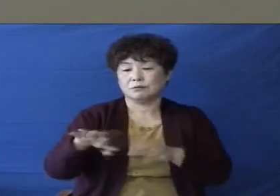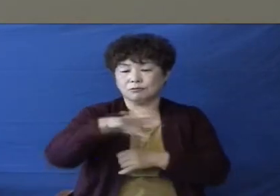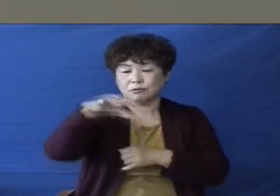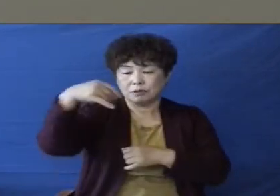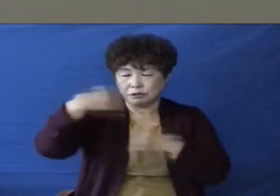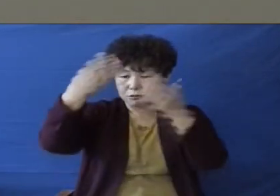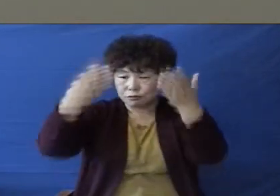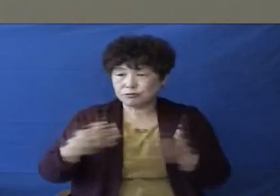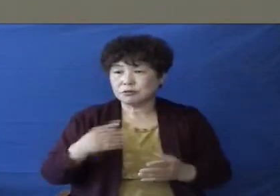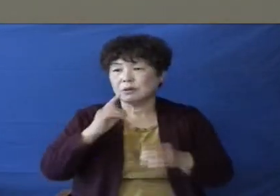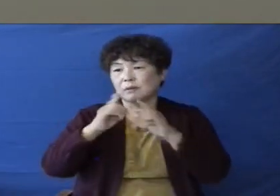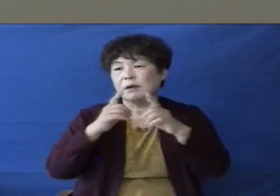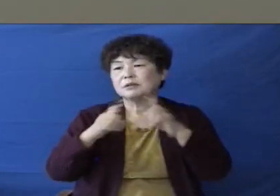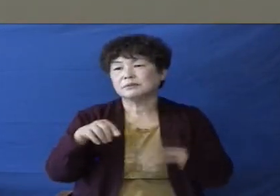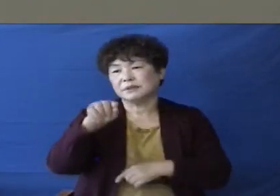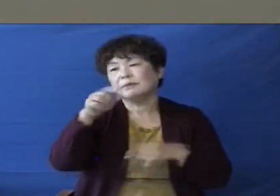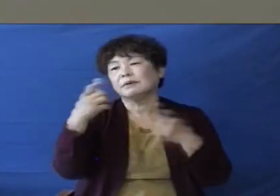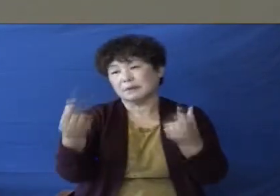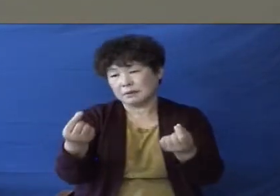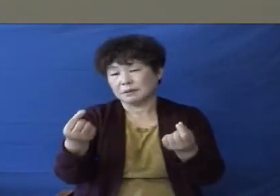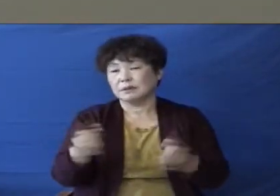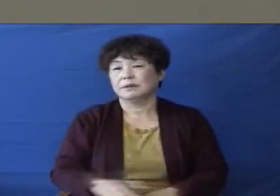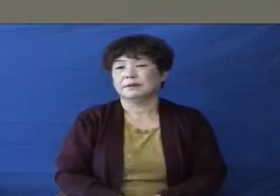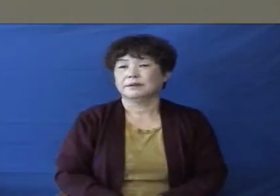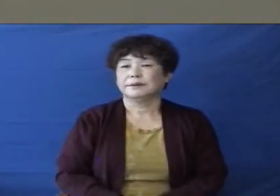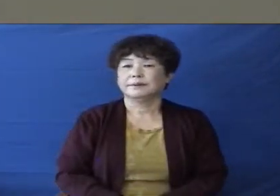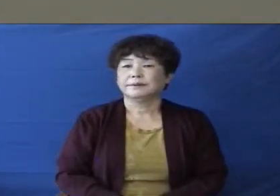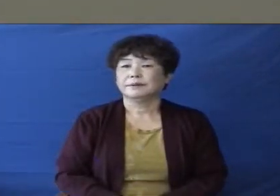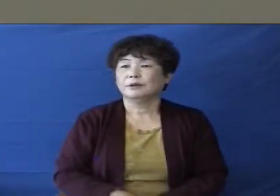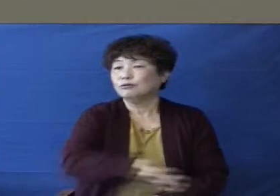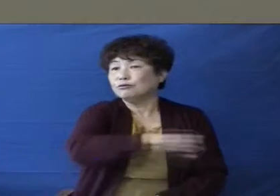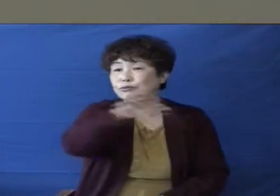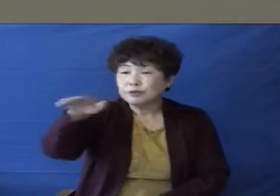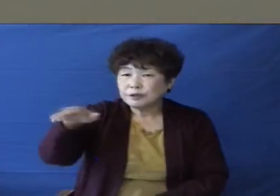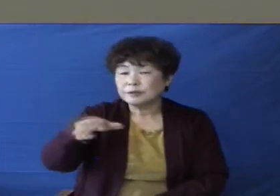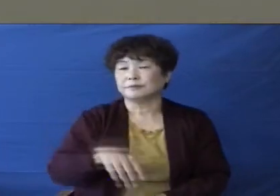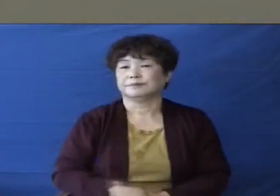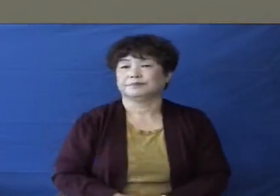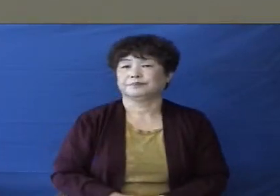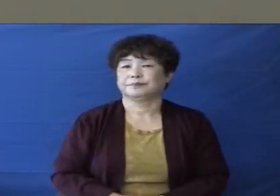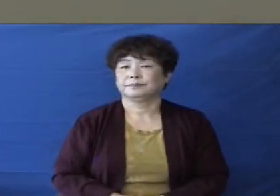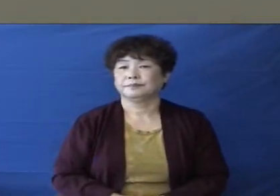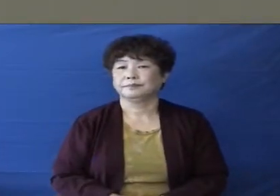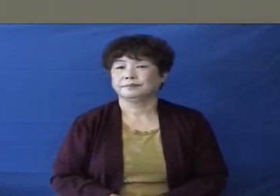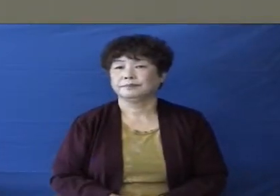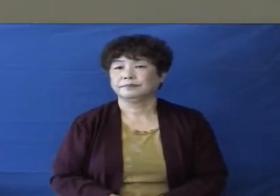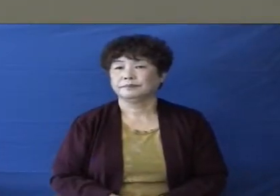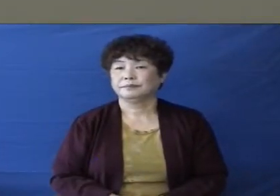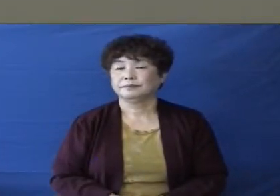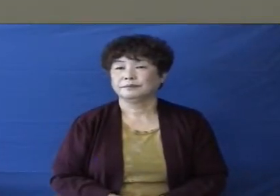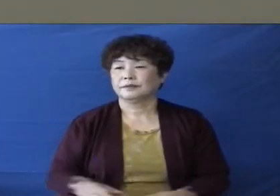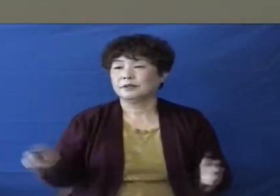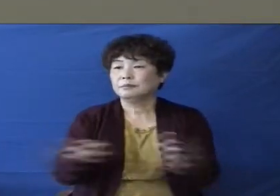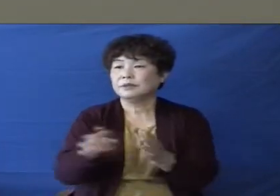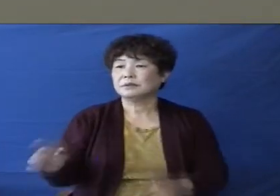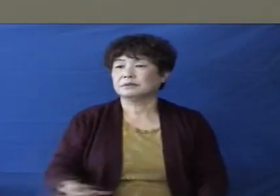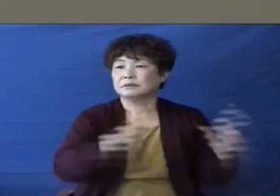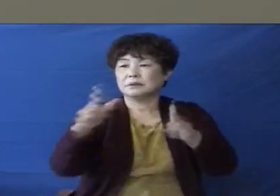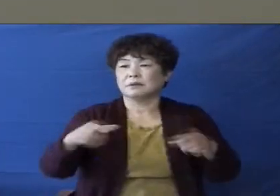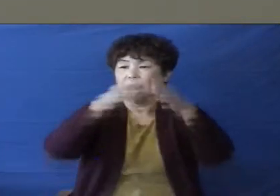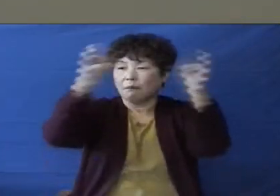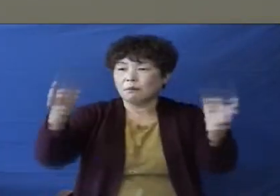메시지가 아이 것이거나 어 우리는 요 신앙 생활을 오래 하면